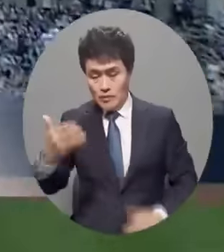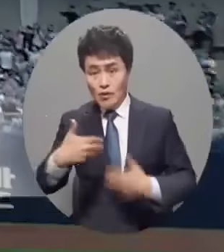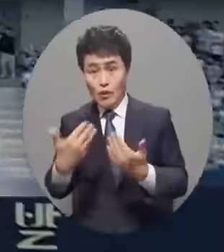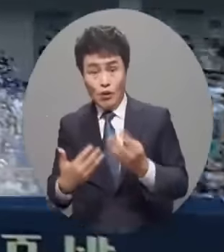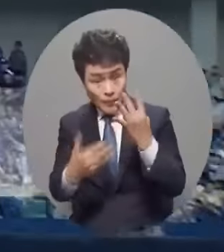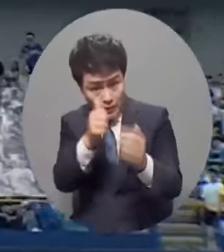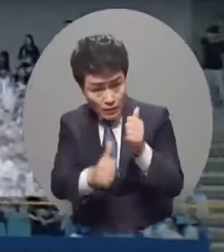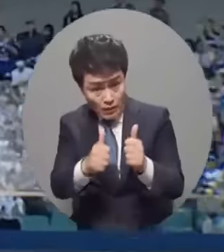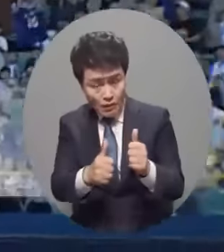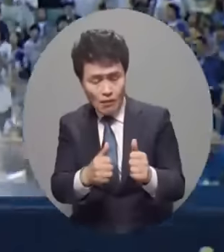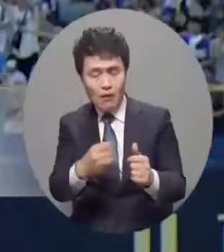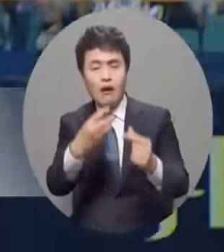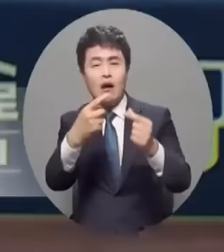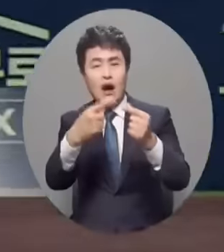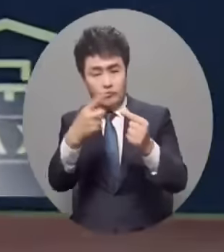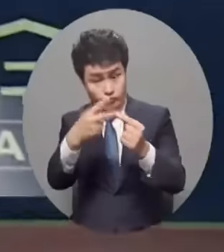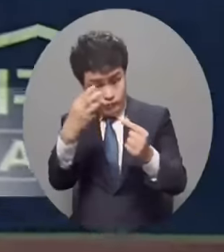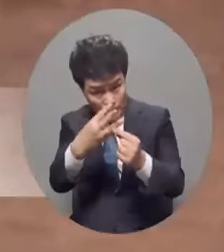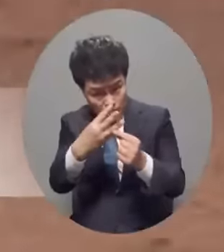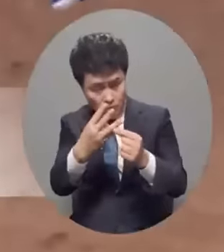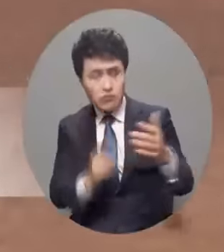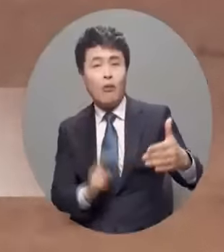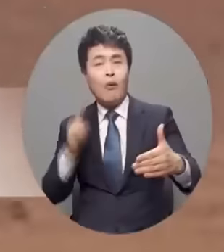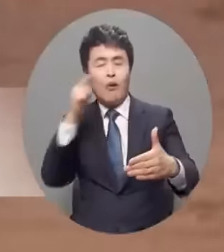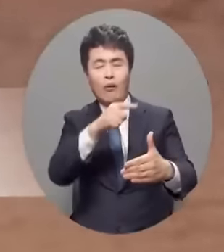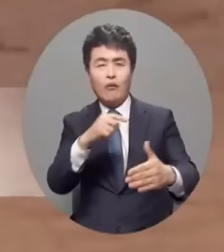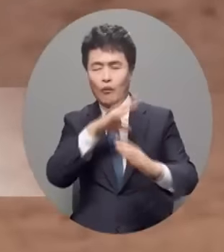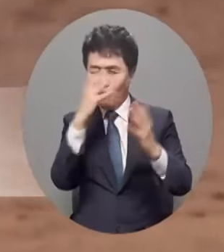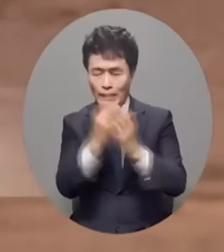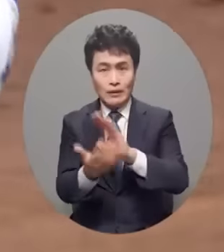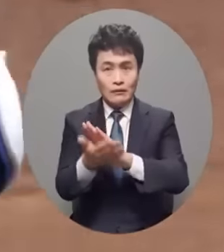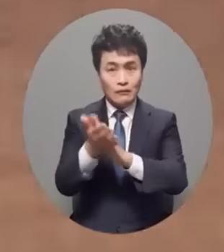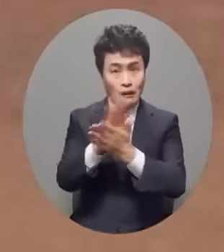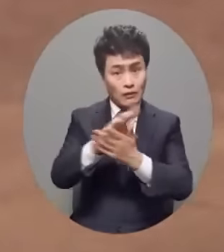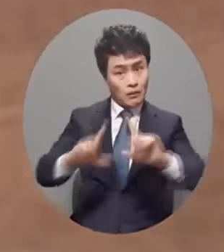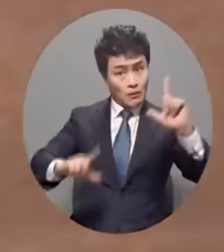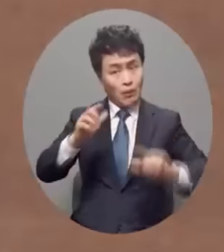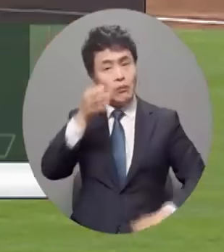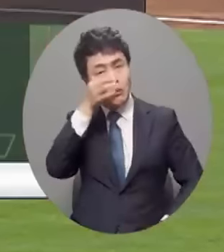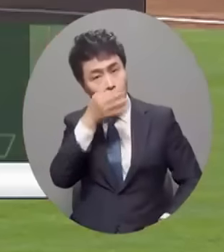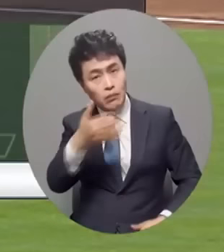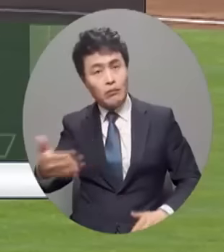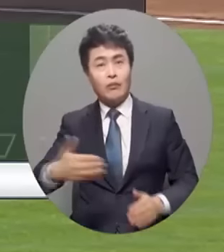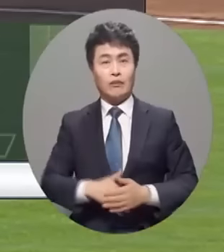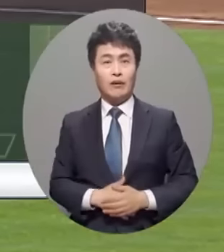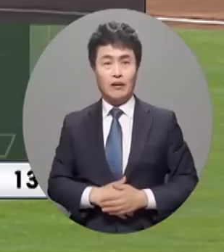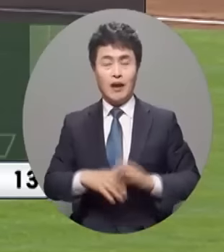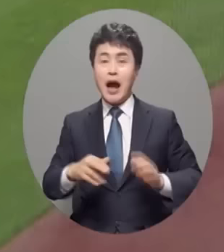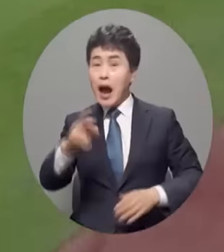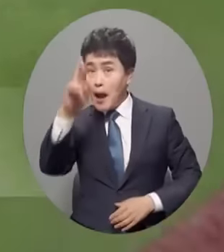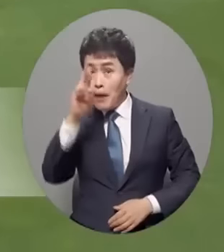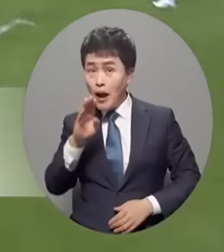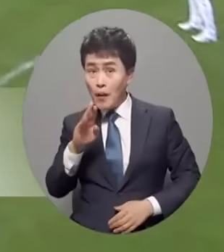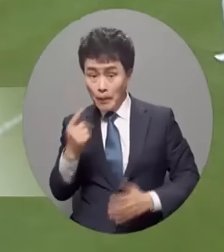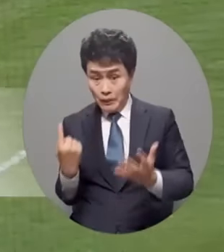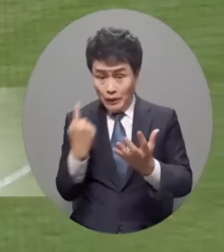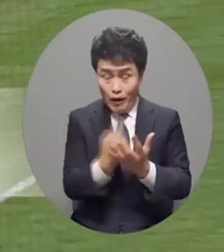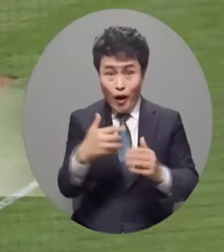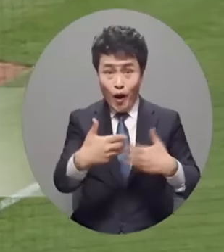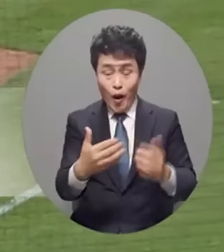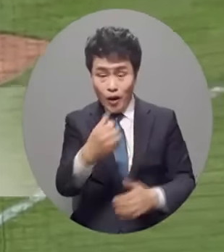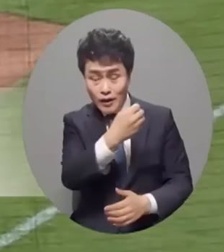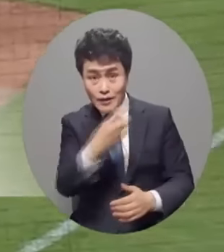4경기에서 세 번째 홈런을 터뜨리면서 완전히 달라진 모습을 선보이고 있습니다. 박병호 합류 이후 상승세를 타고 있는